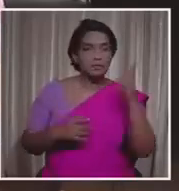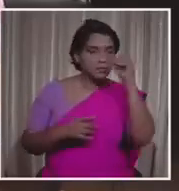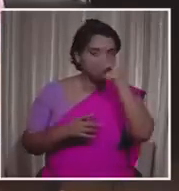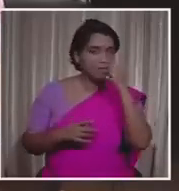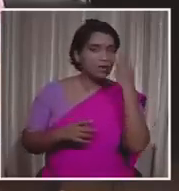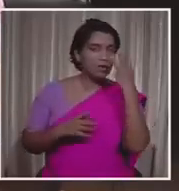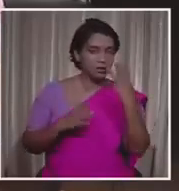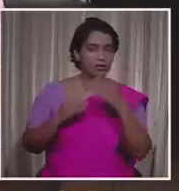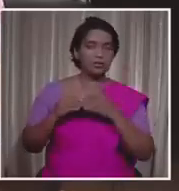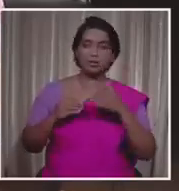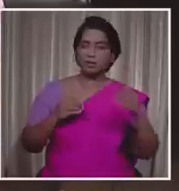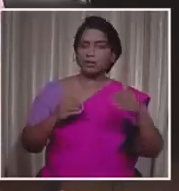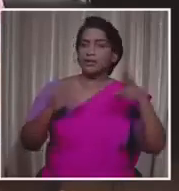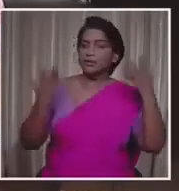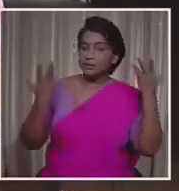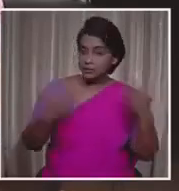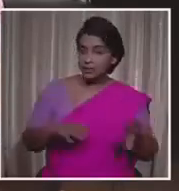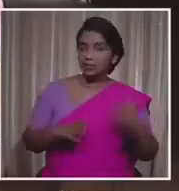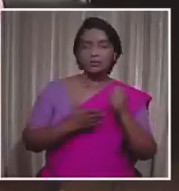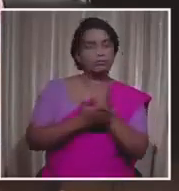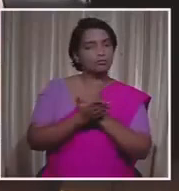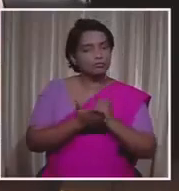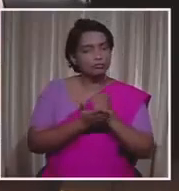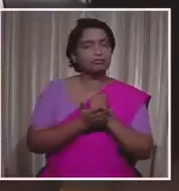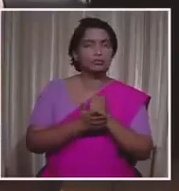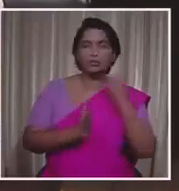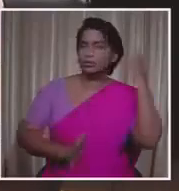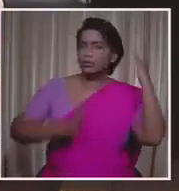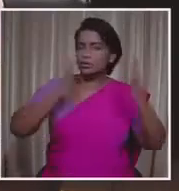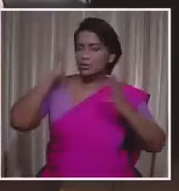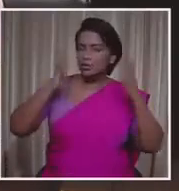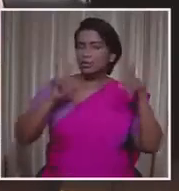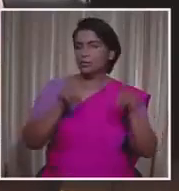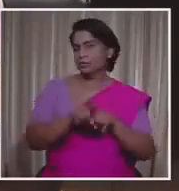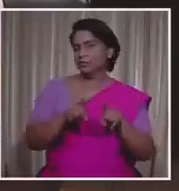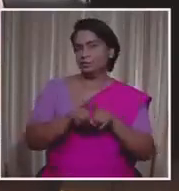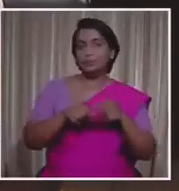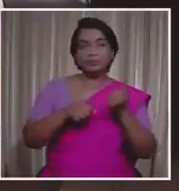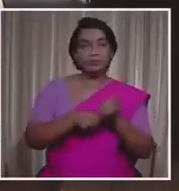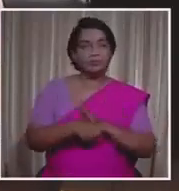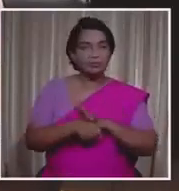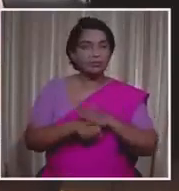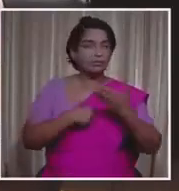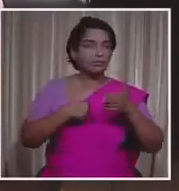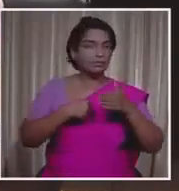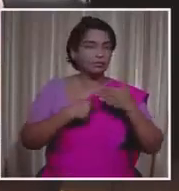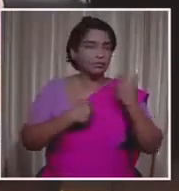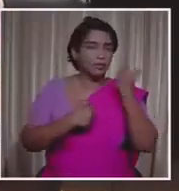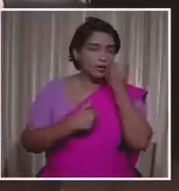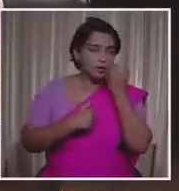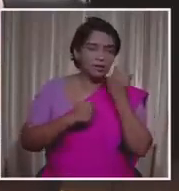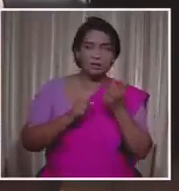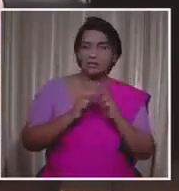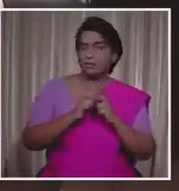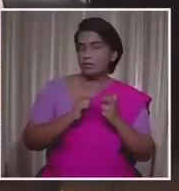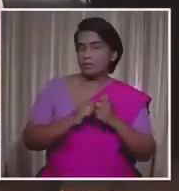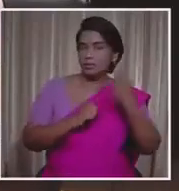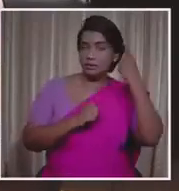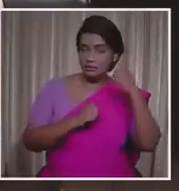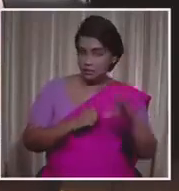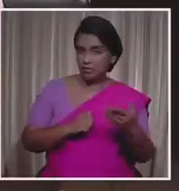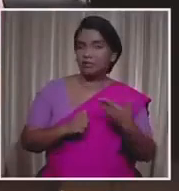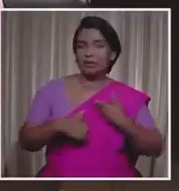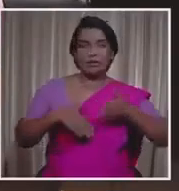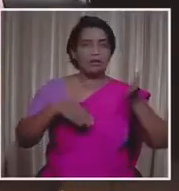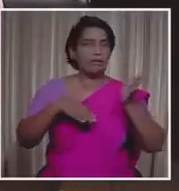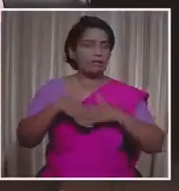3ක් ගත වීමට පෙර මුළු මහත් ලෝකයටම බලපෑ COVID-19 මාරාන්තික වසංගත තත්වයට